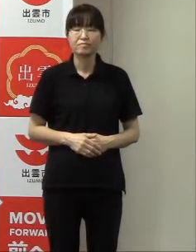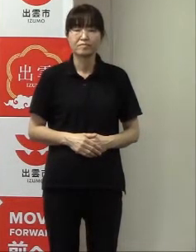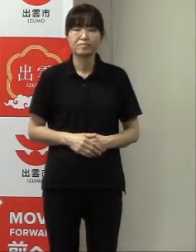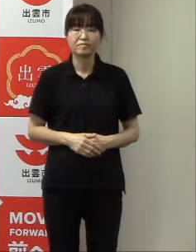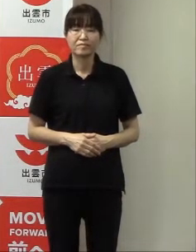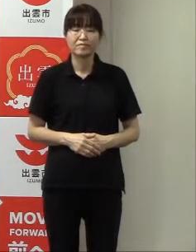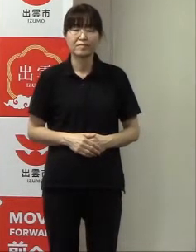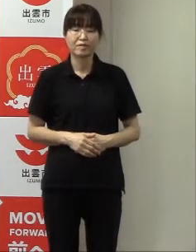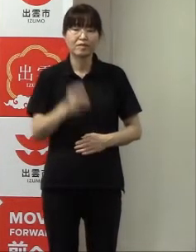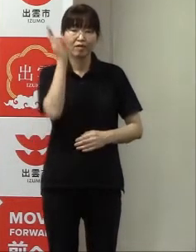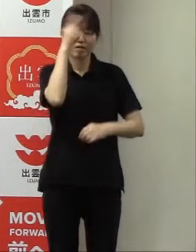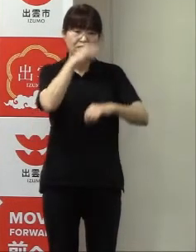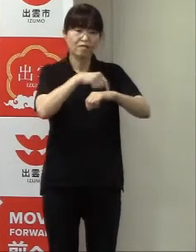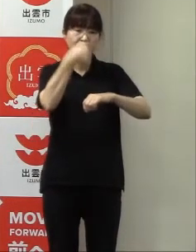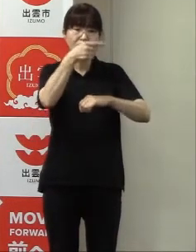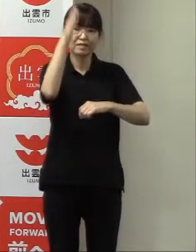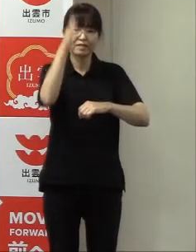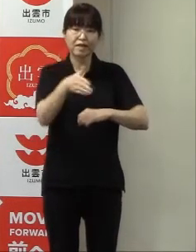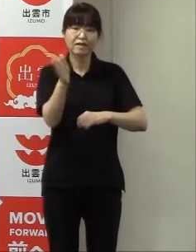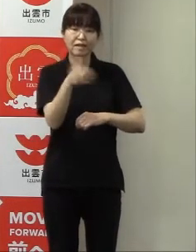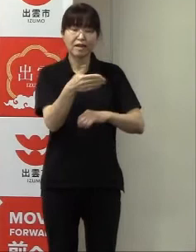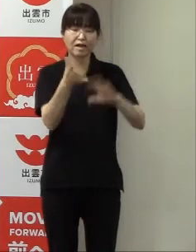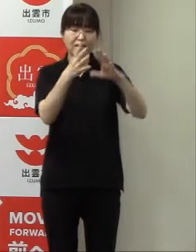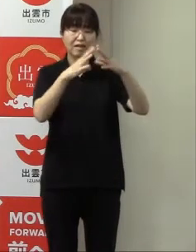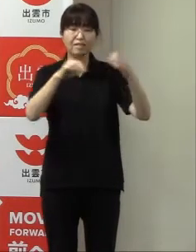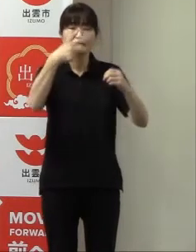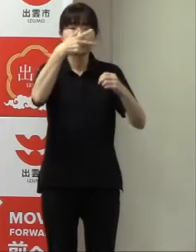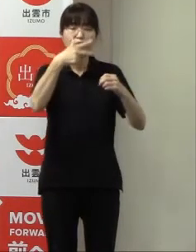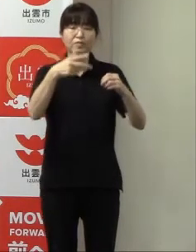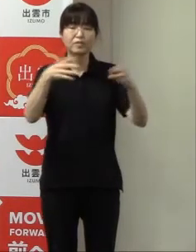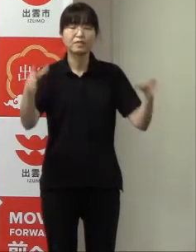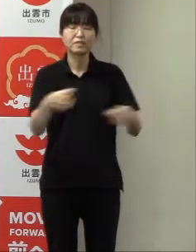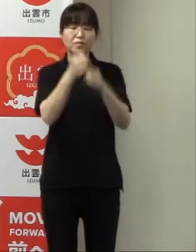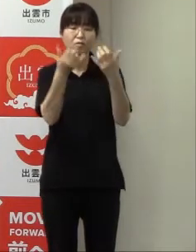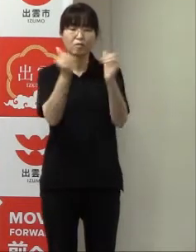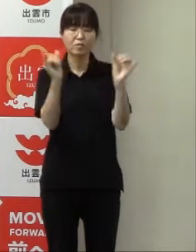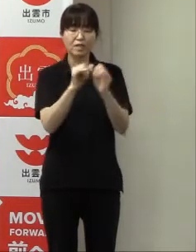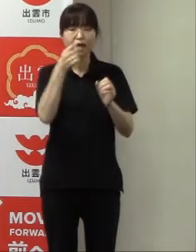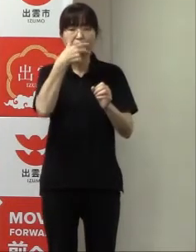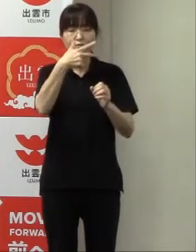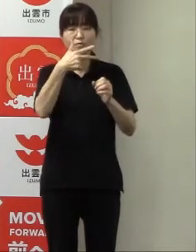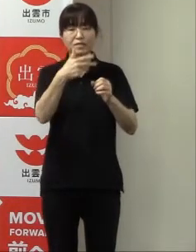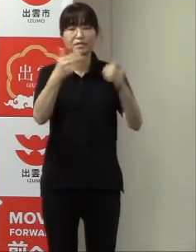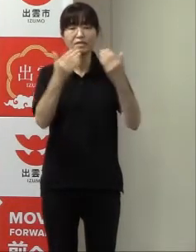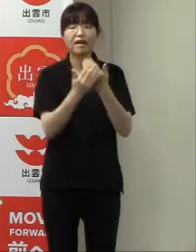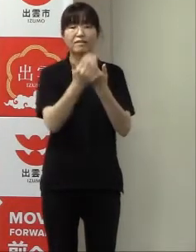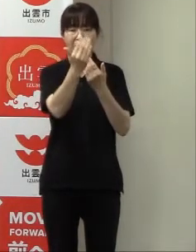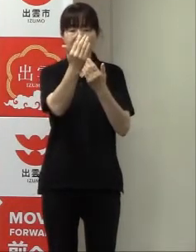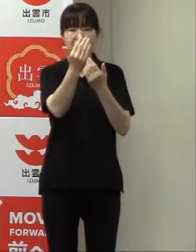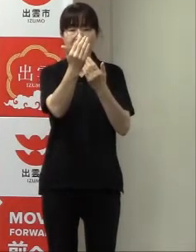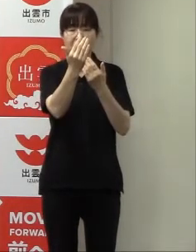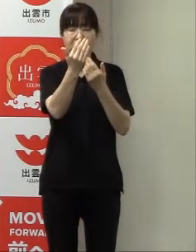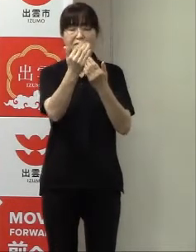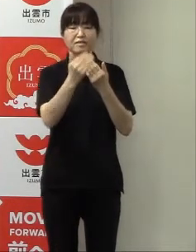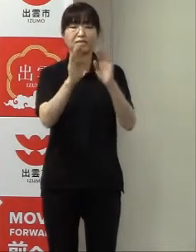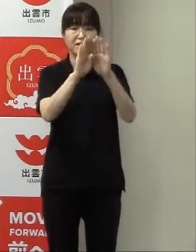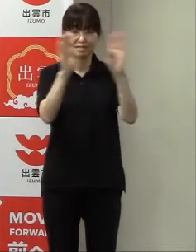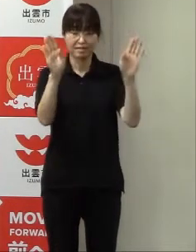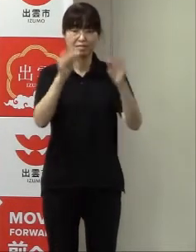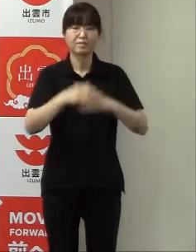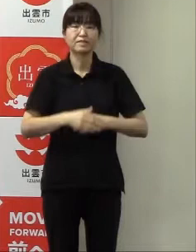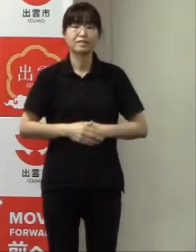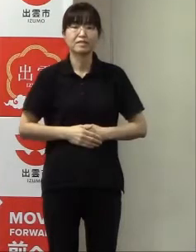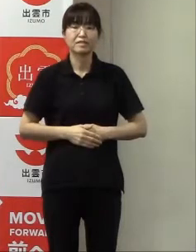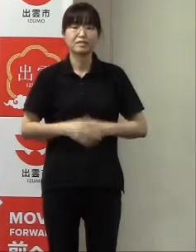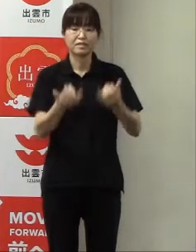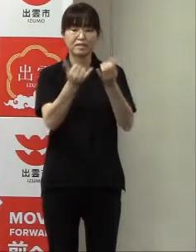1時30分から出雲市総合社会福祉大会ということで、社会福